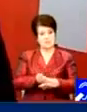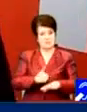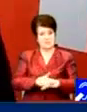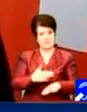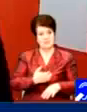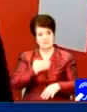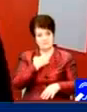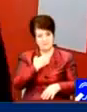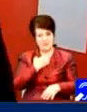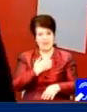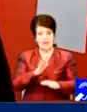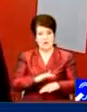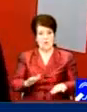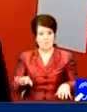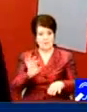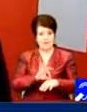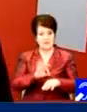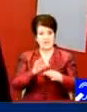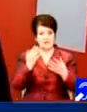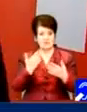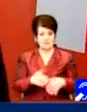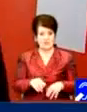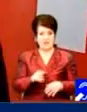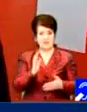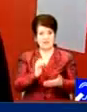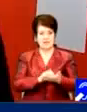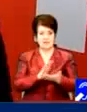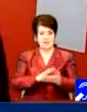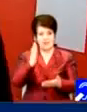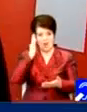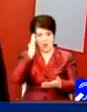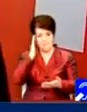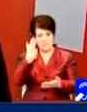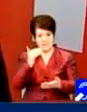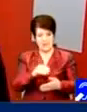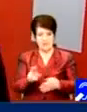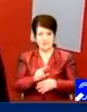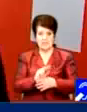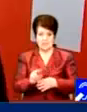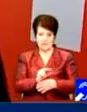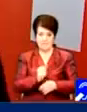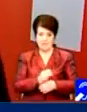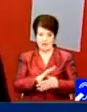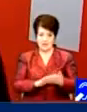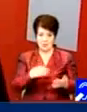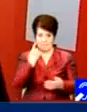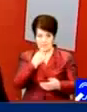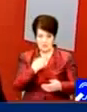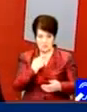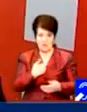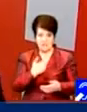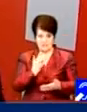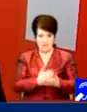groaznice. Copiii care sunt diagnosticați deja, care stau la evidența psihiatrului, care fac terapie în continuare, deci eu personal am în